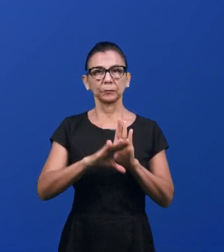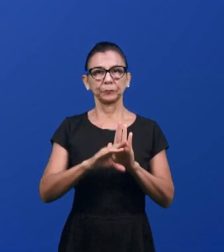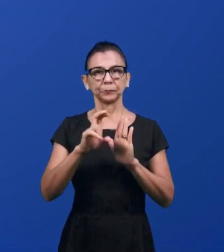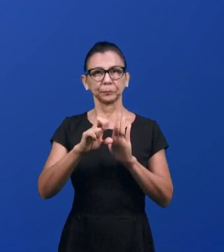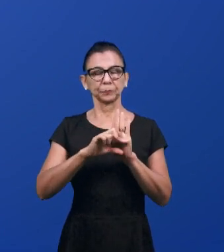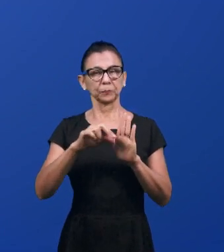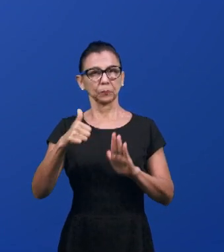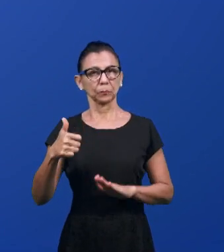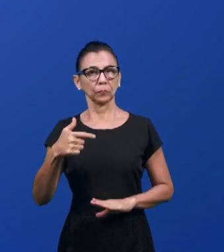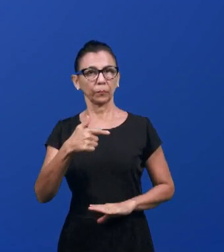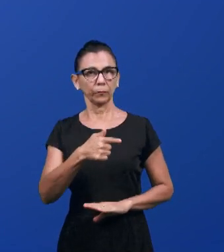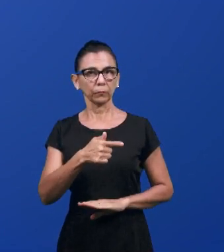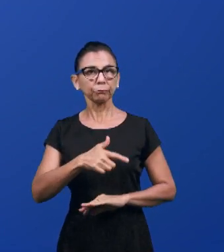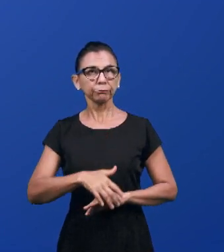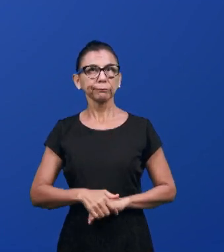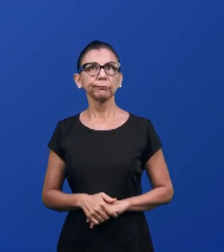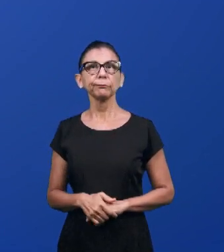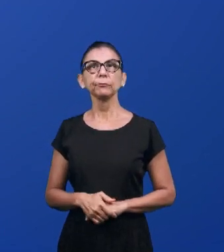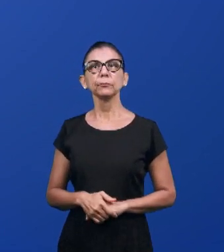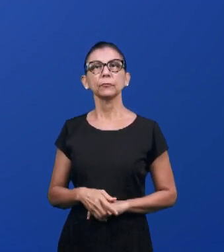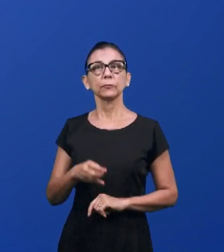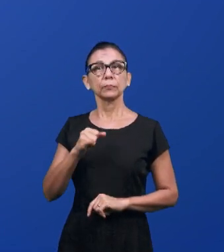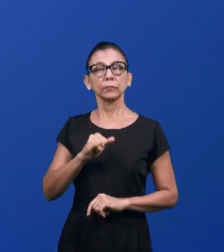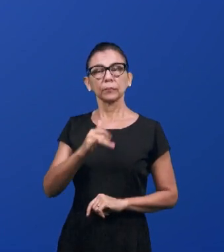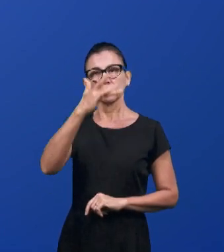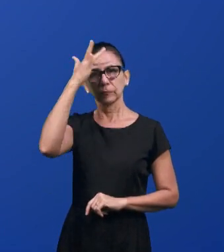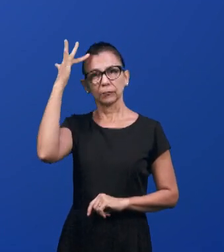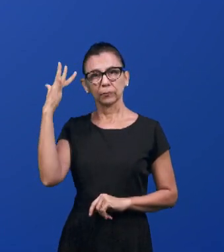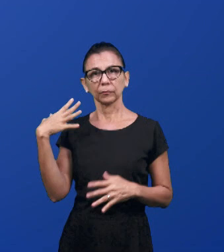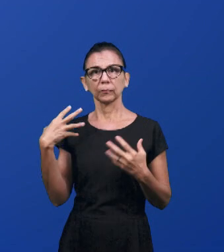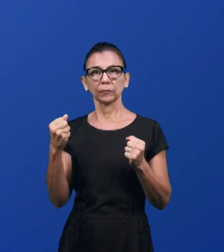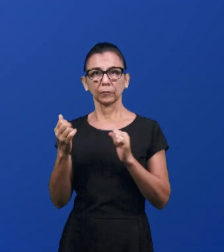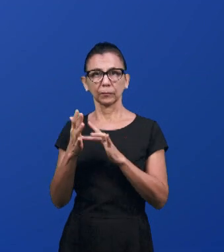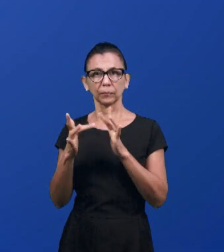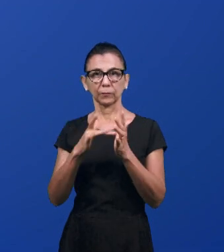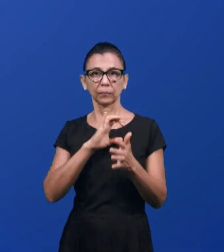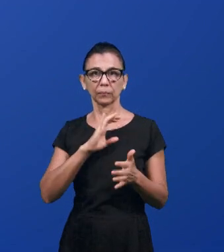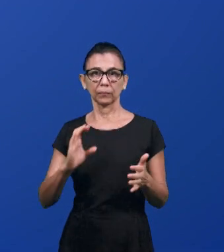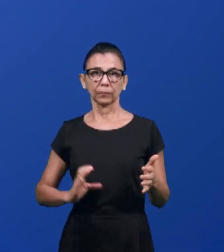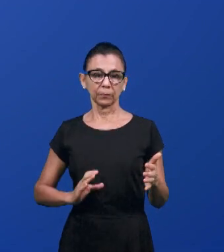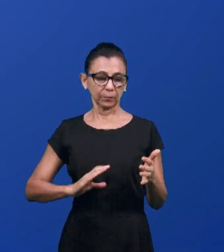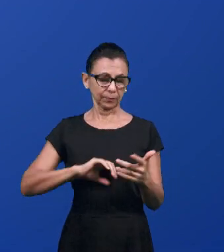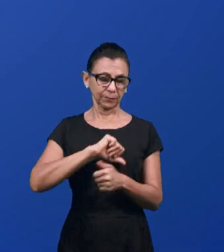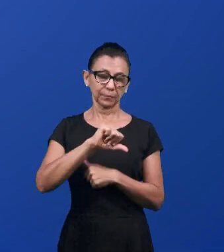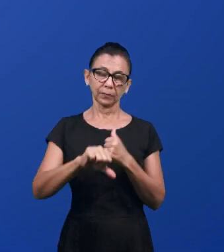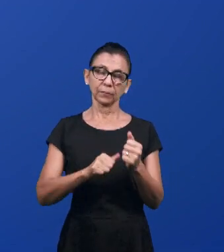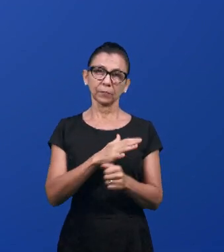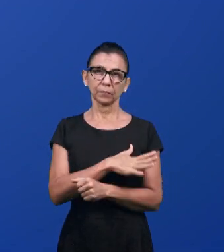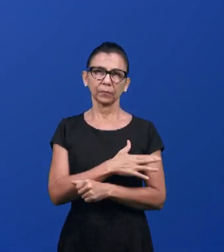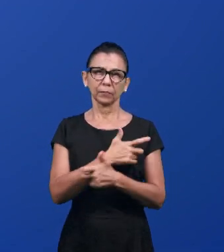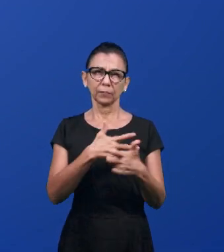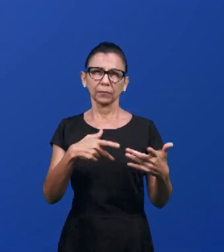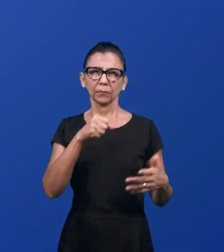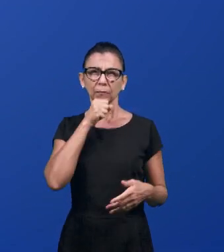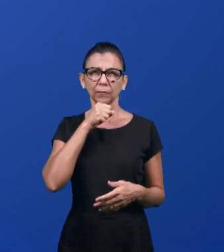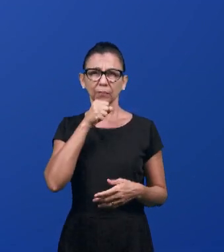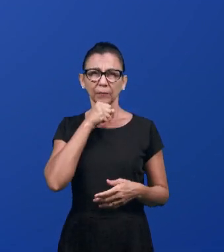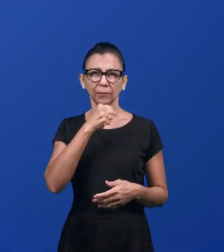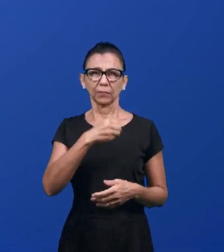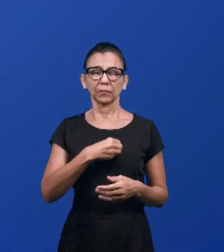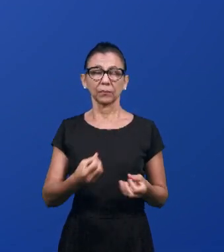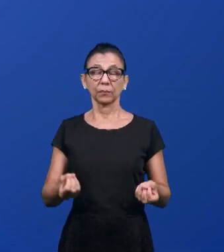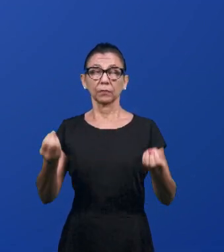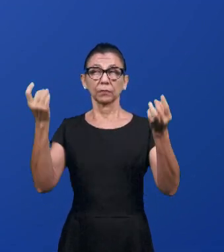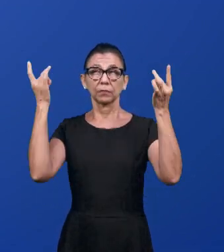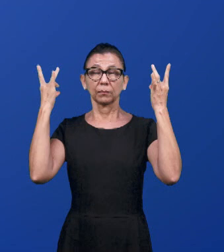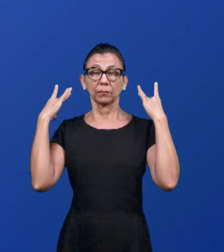17, ainsi que si quelqu'un est en Christ, il est une nouvelle créature, et les choses vieilles se sont déjà passées.